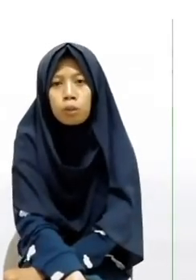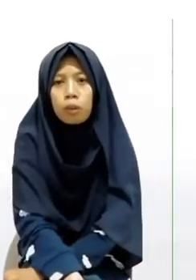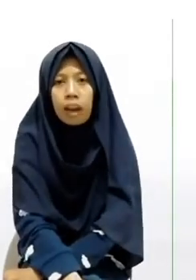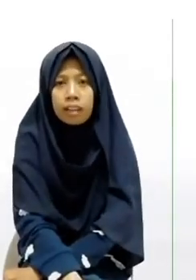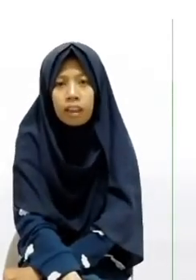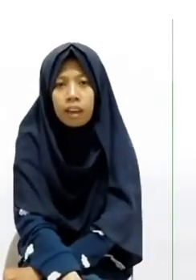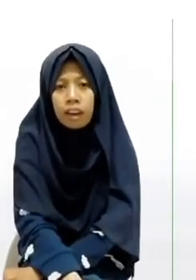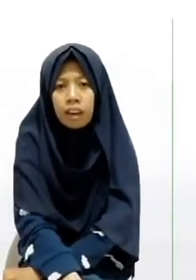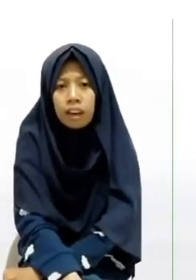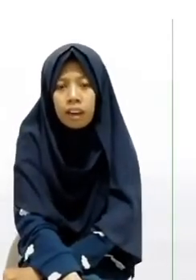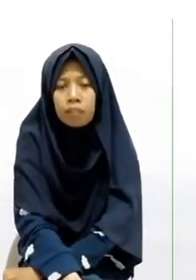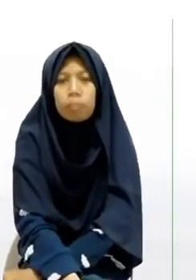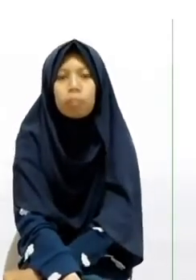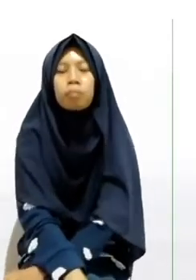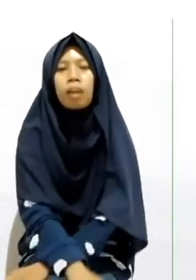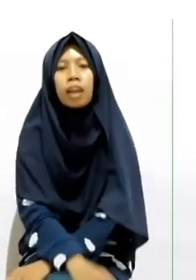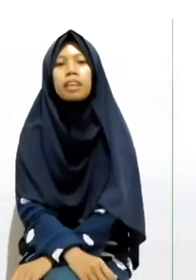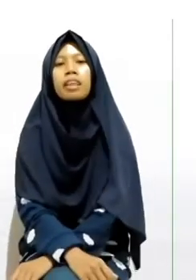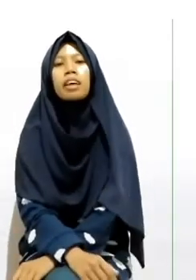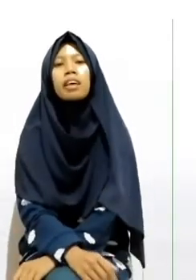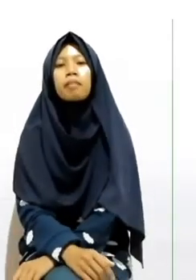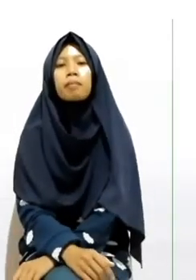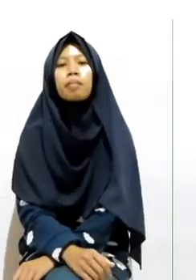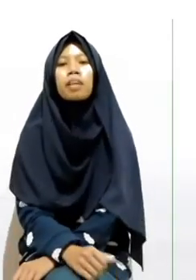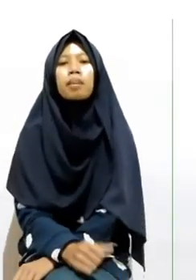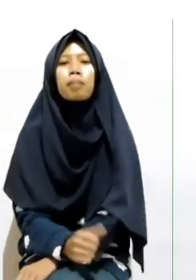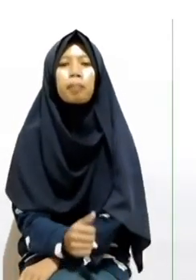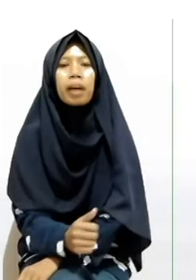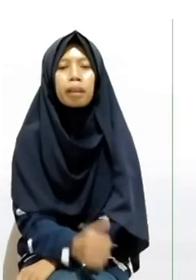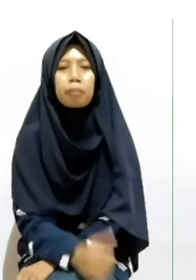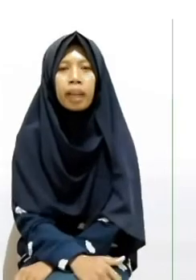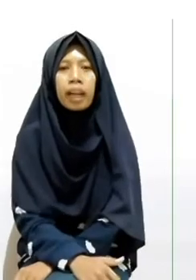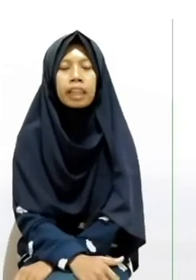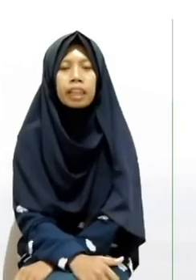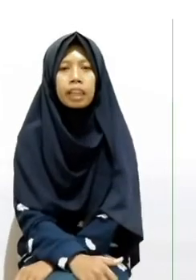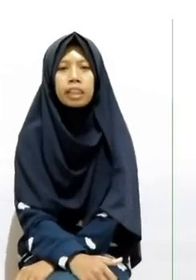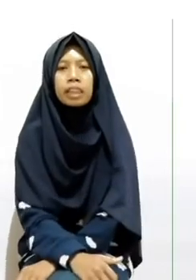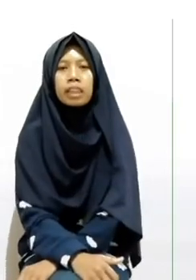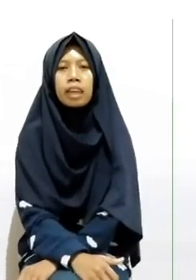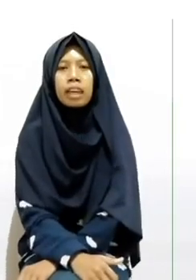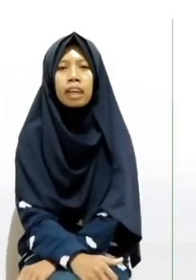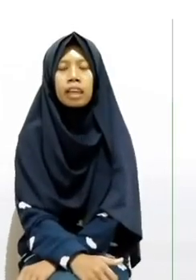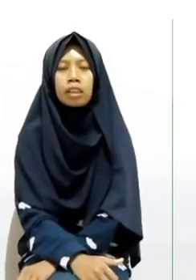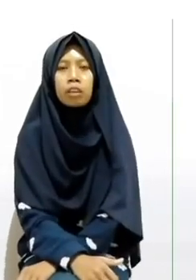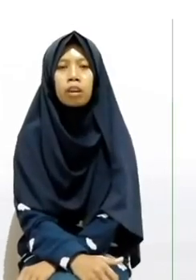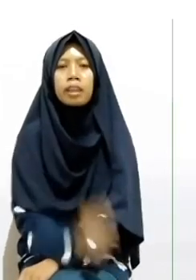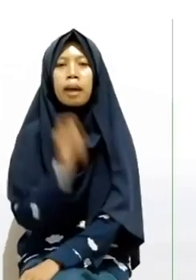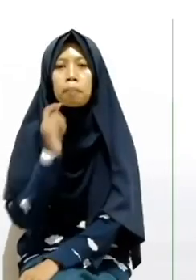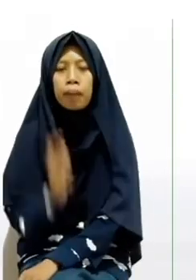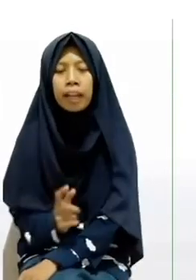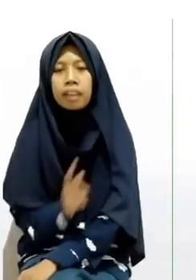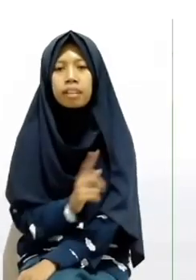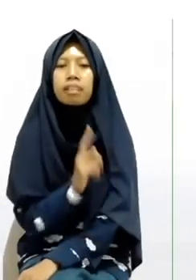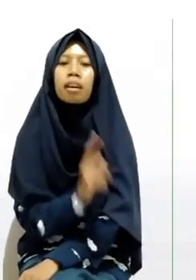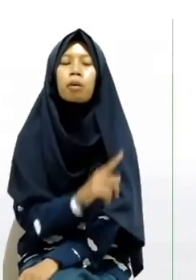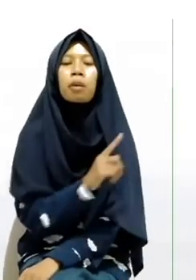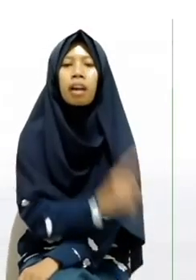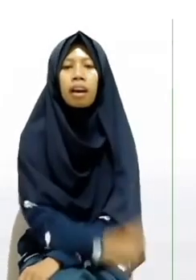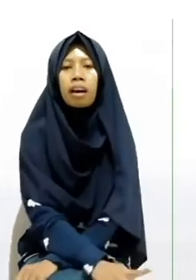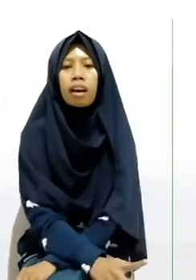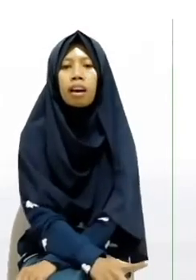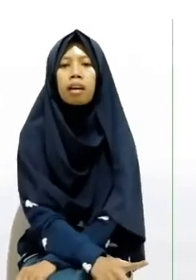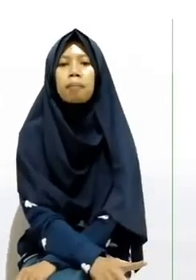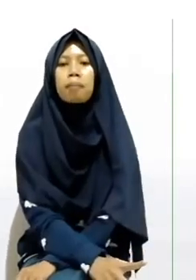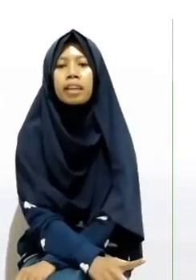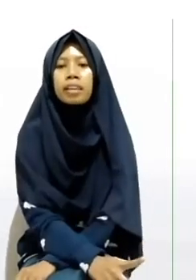waktu dulu ada muka ada yang memakai file ada yang tidak contohnya Dedi